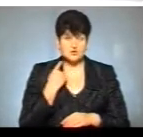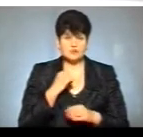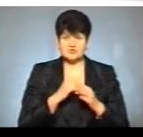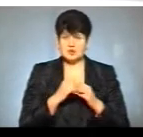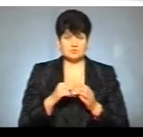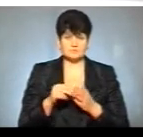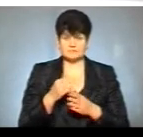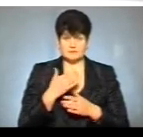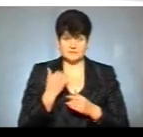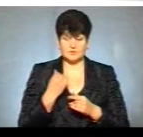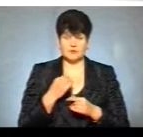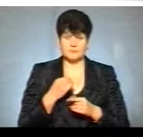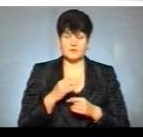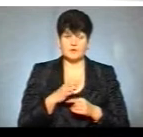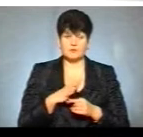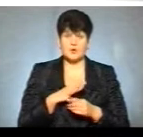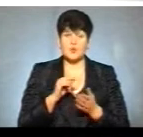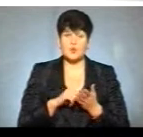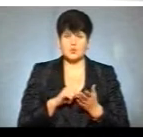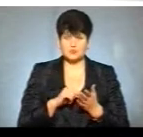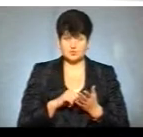ну, обично, що курочку.